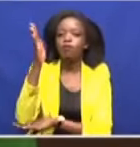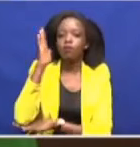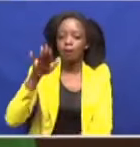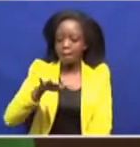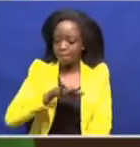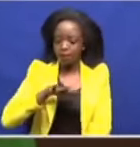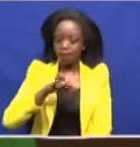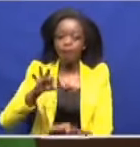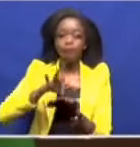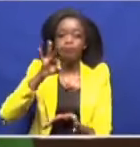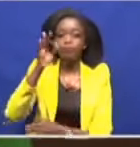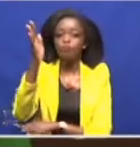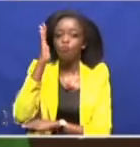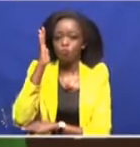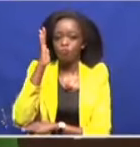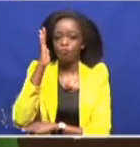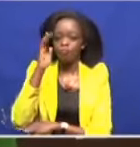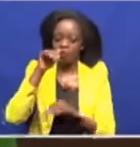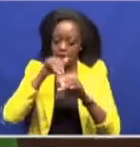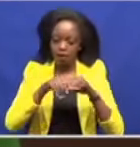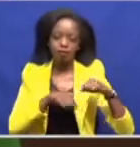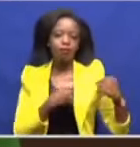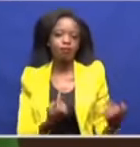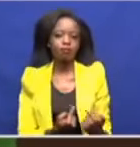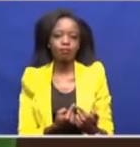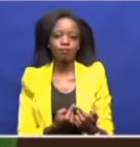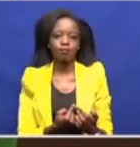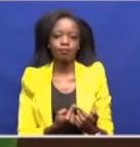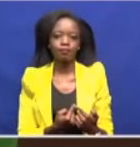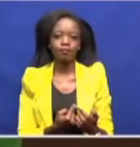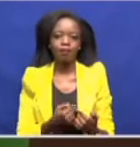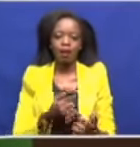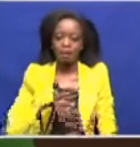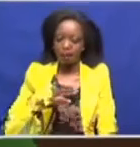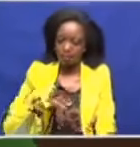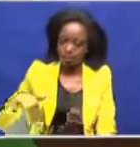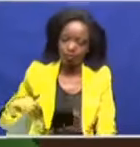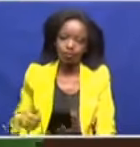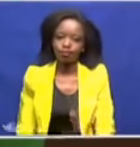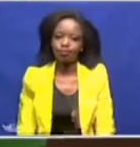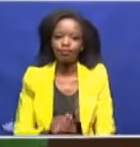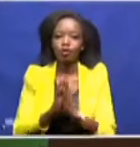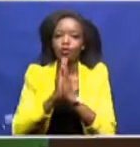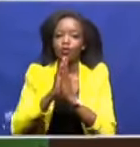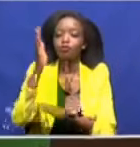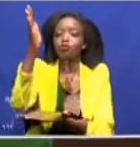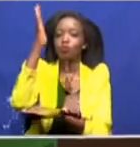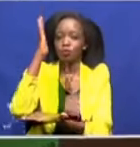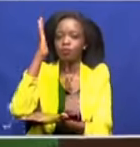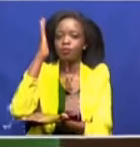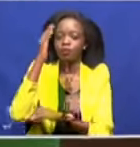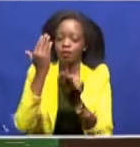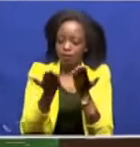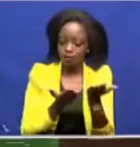of the Spirit of God in our hearts. Ndugu zangu, tumuombe Mwenyezi Mungu katika